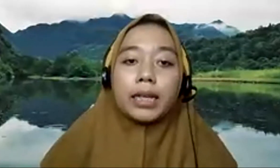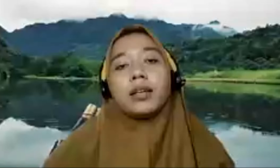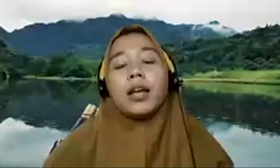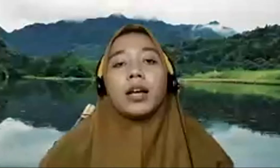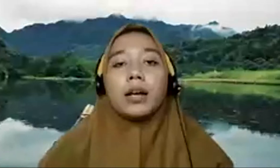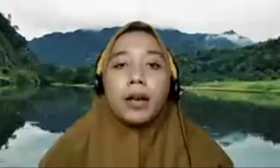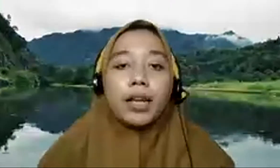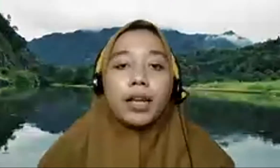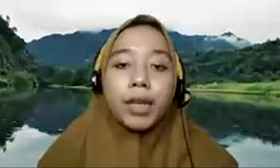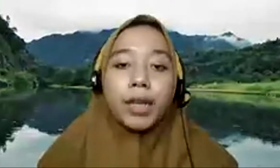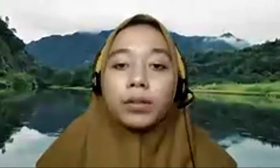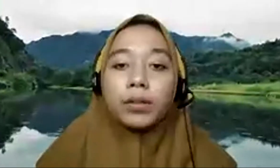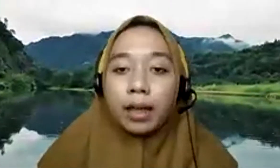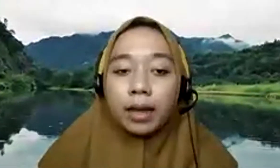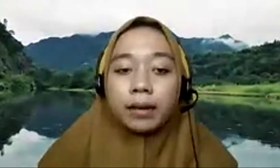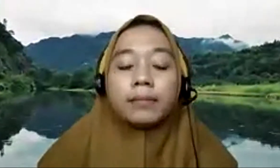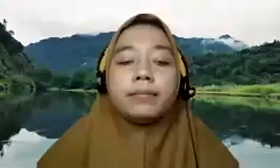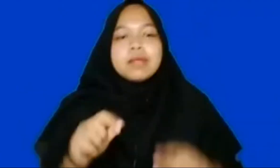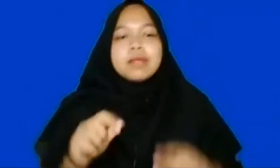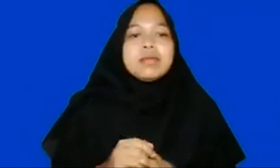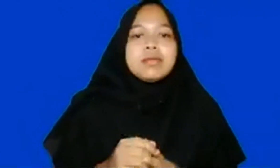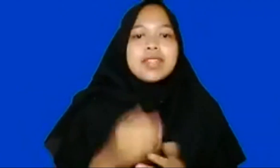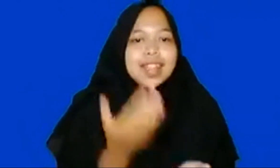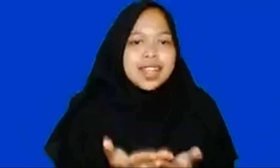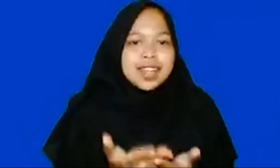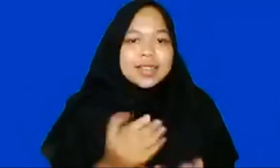MSN. Kepada beliau disilakan.